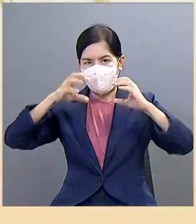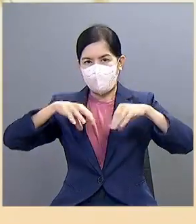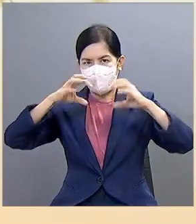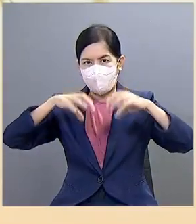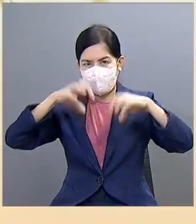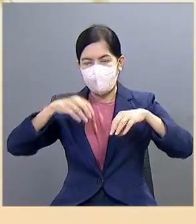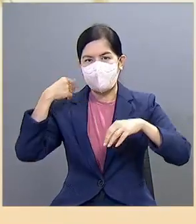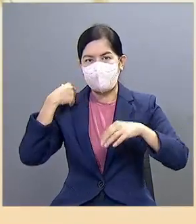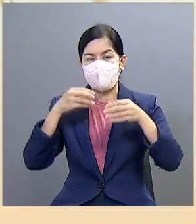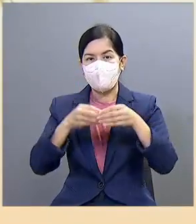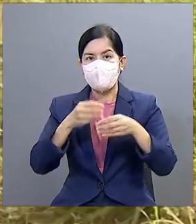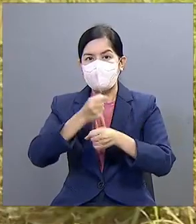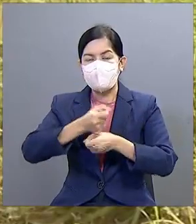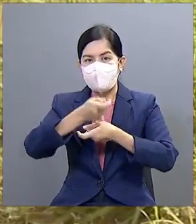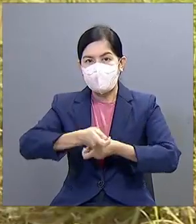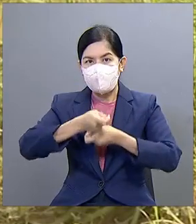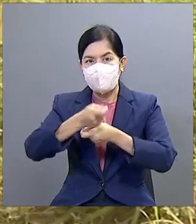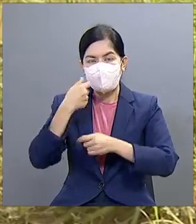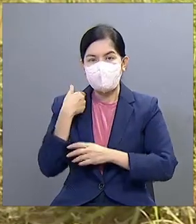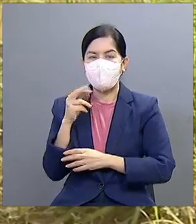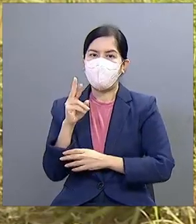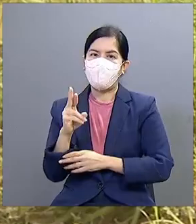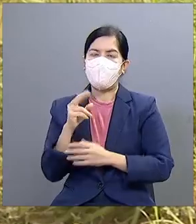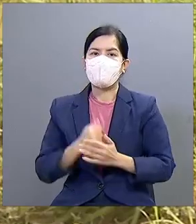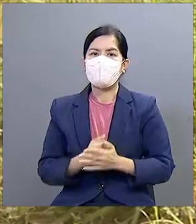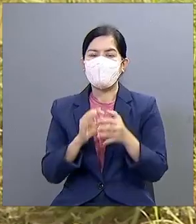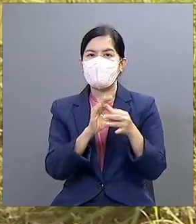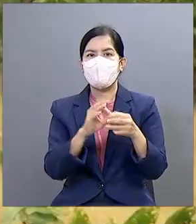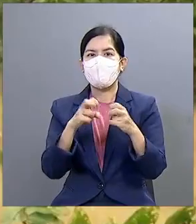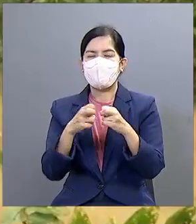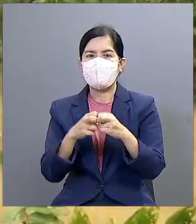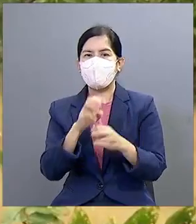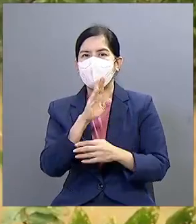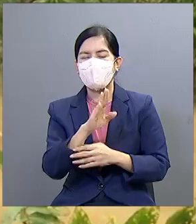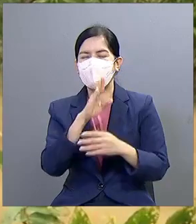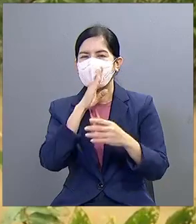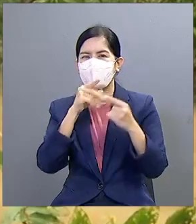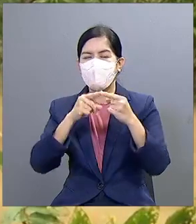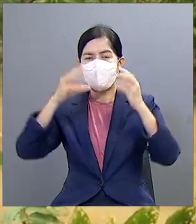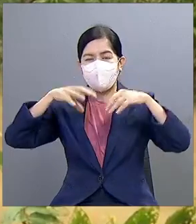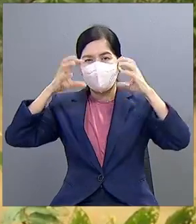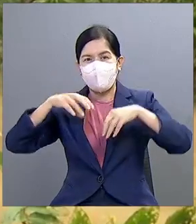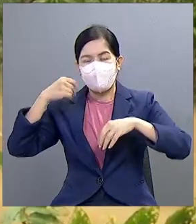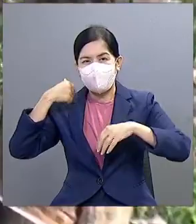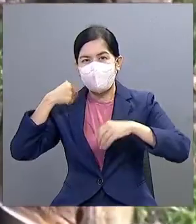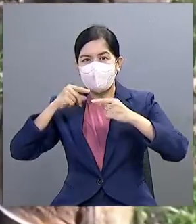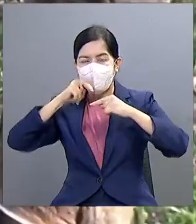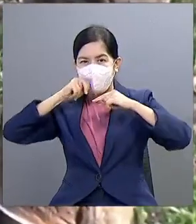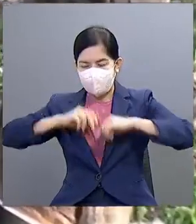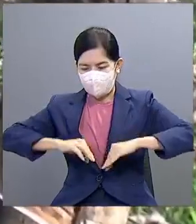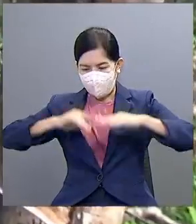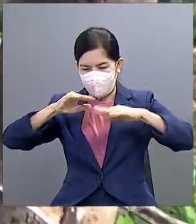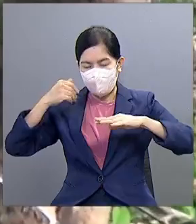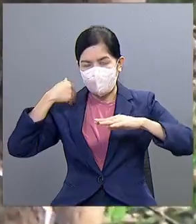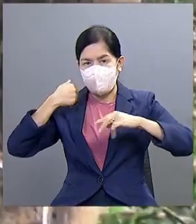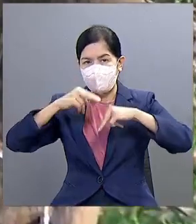ตรกรควรระวังอันตรายและป้องกันความเสียหายจากสภาวะน้ำท่วมฉับพลันน้ำป่าไหลหลากโดยควรดูแลระบบระบายน้ำให้มีประสิทธิภาพรวมทั้